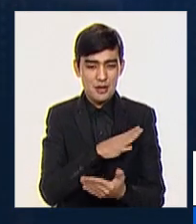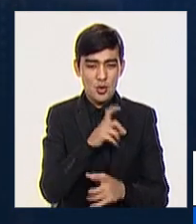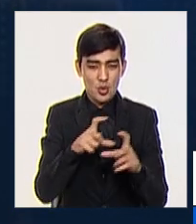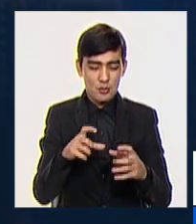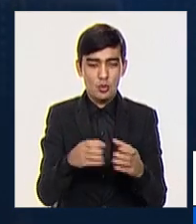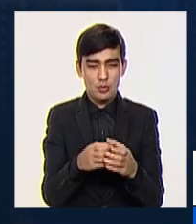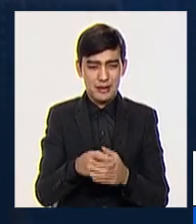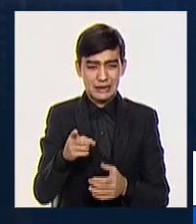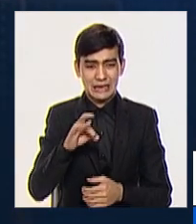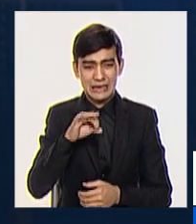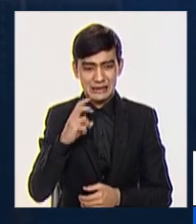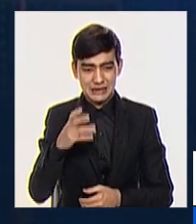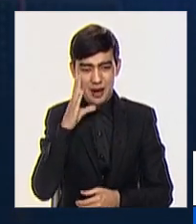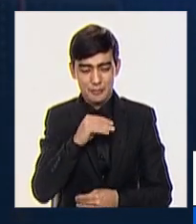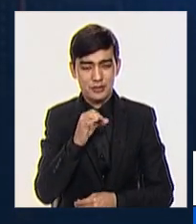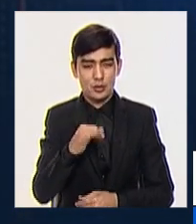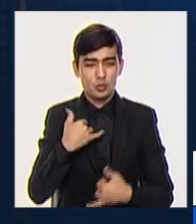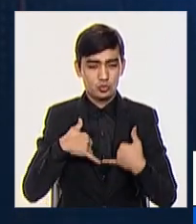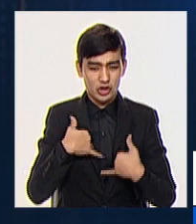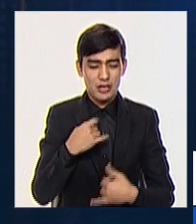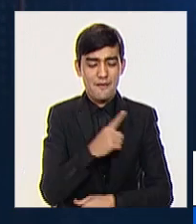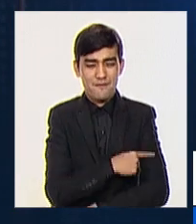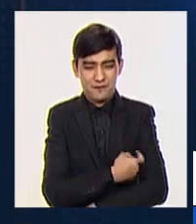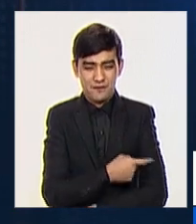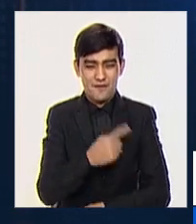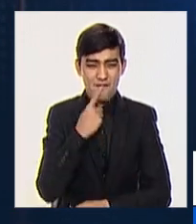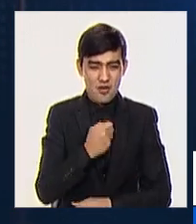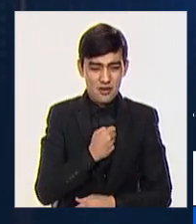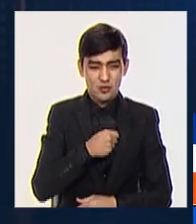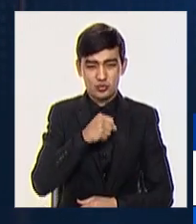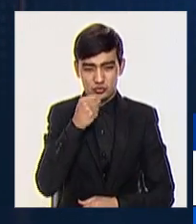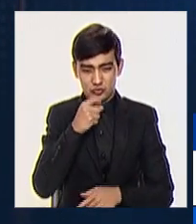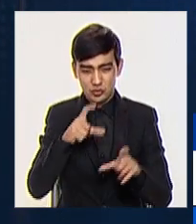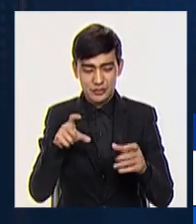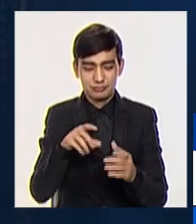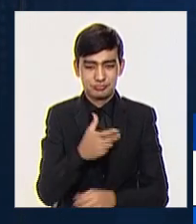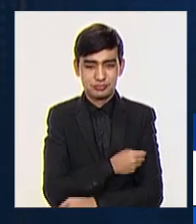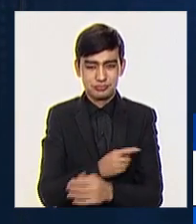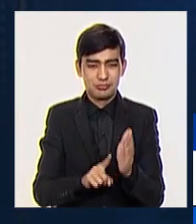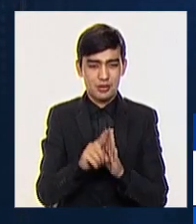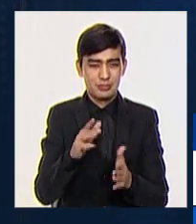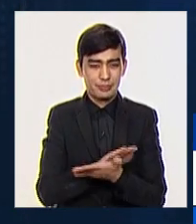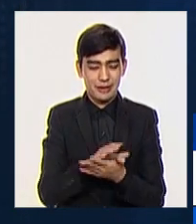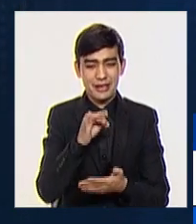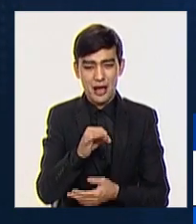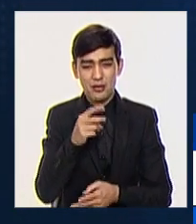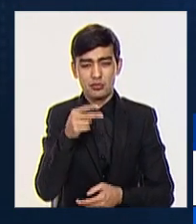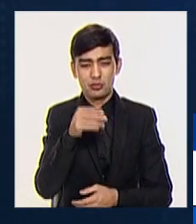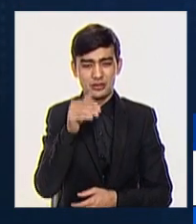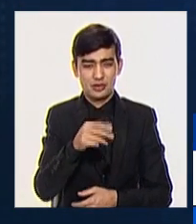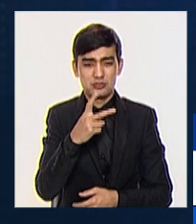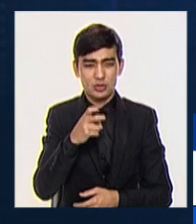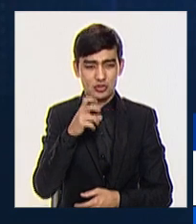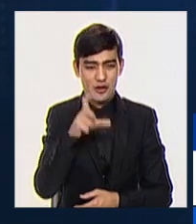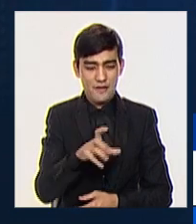из групп риска. Это врачи, учителя, журналисты и военные. Провакцинировали уже больше 200 тысяч человек. А вот рядовые граждане